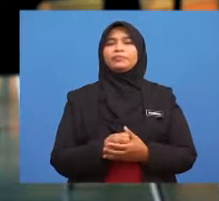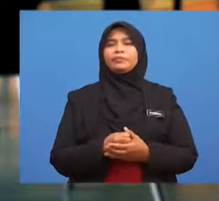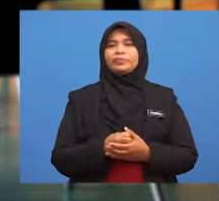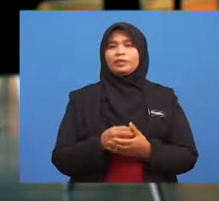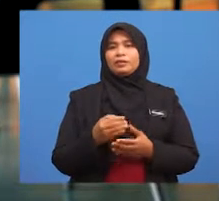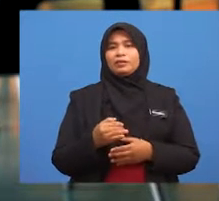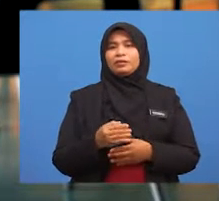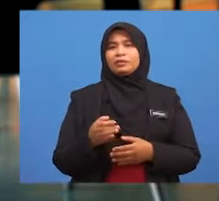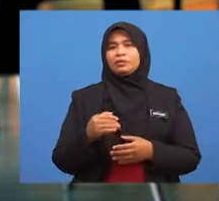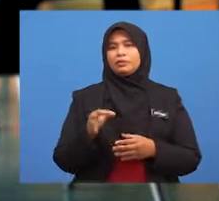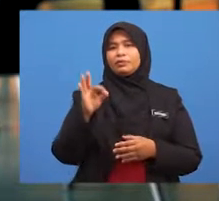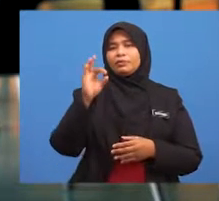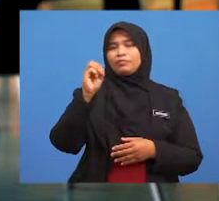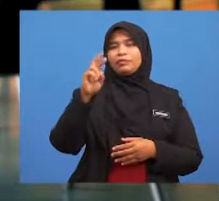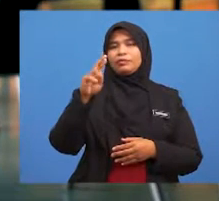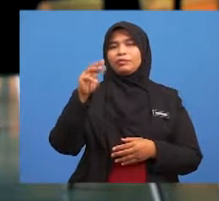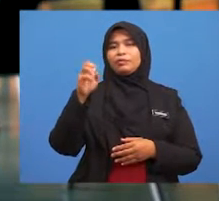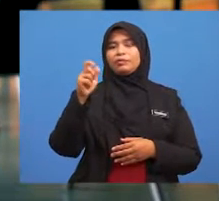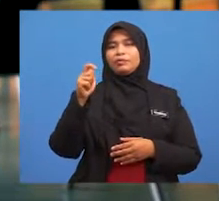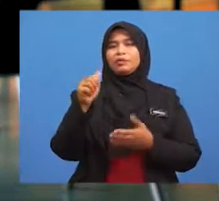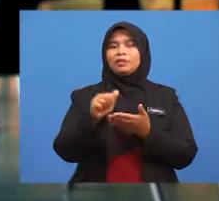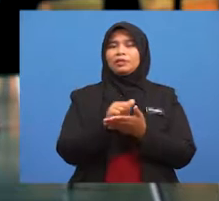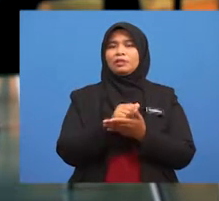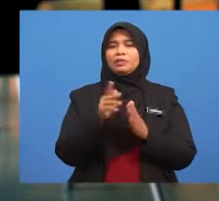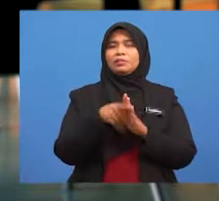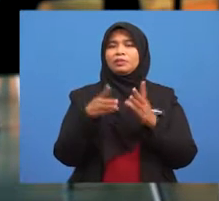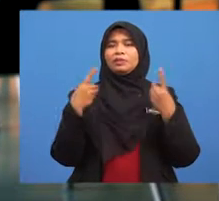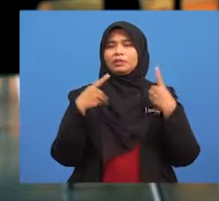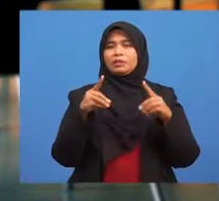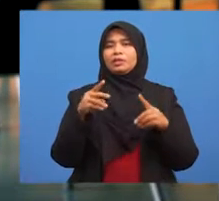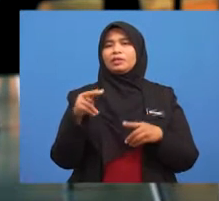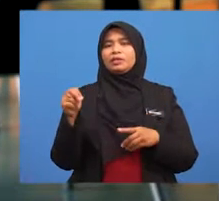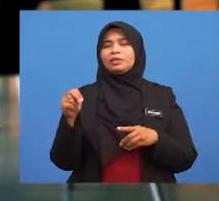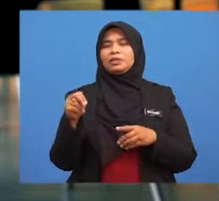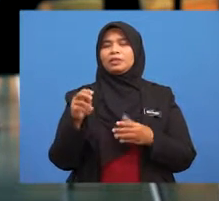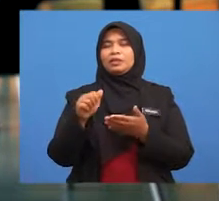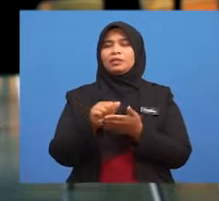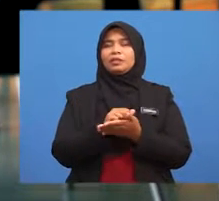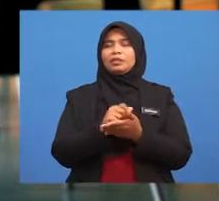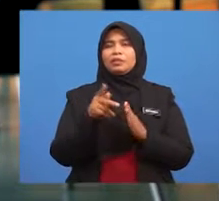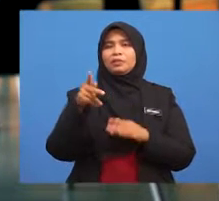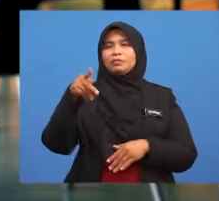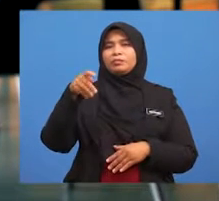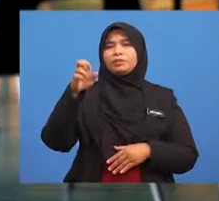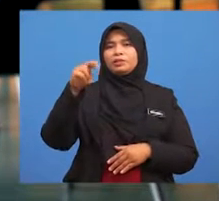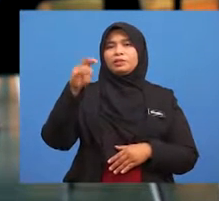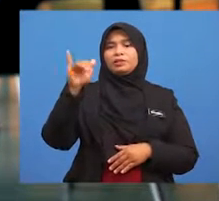format akaun perdagangan bentuk penyata untuk memindahkan